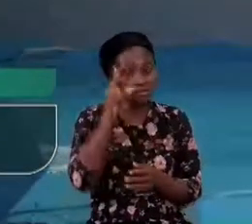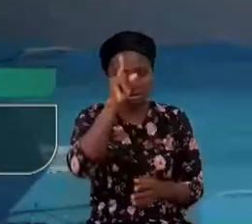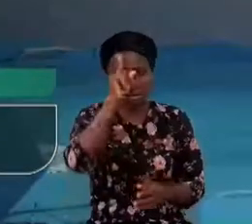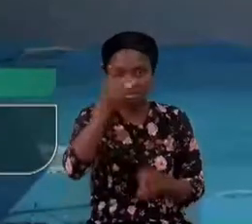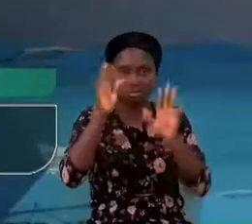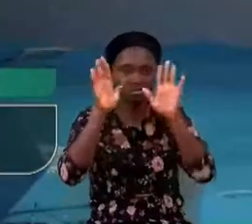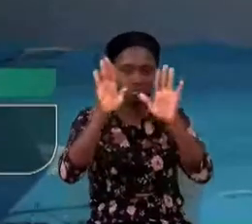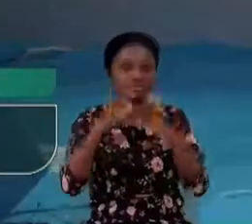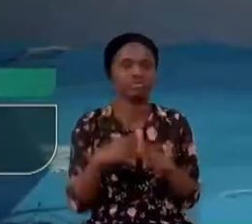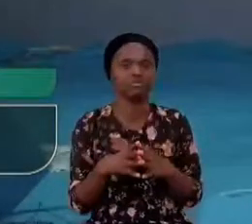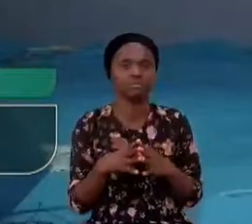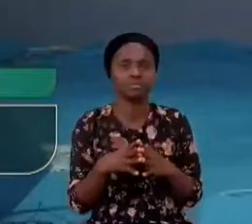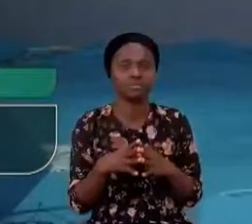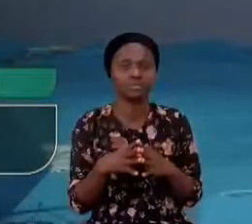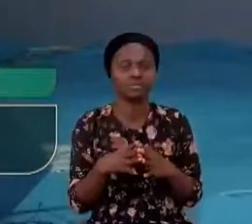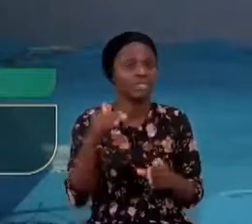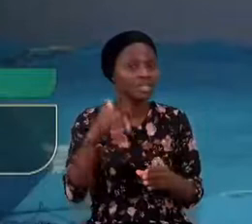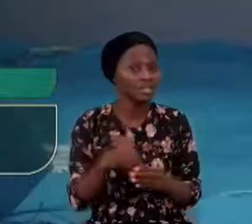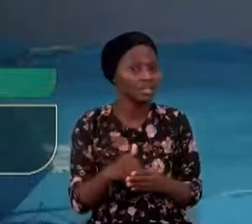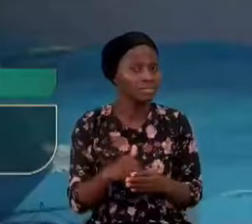nous faisons ce que nous aimons.